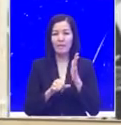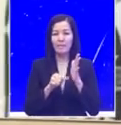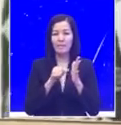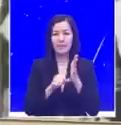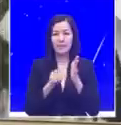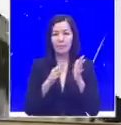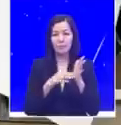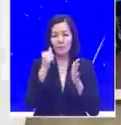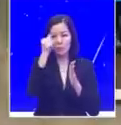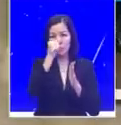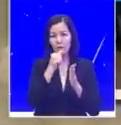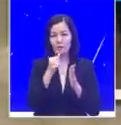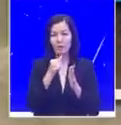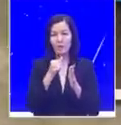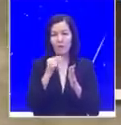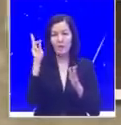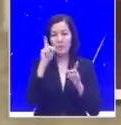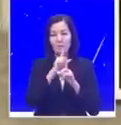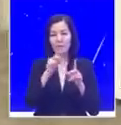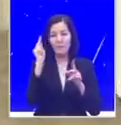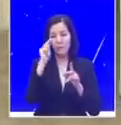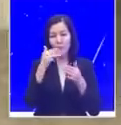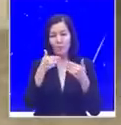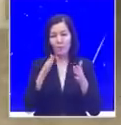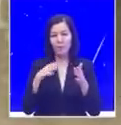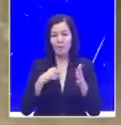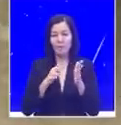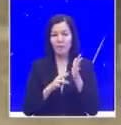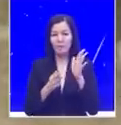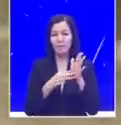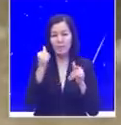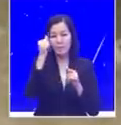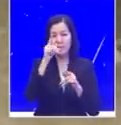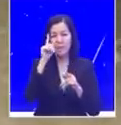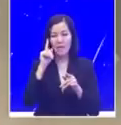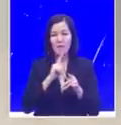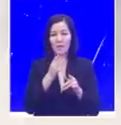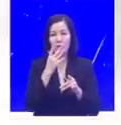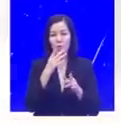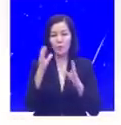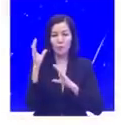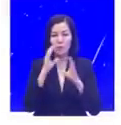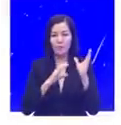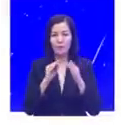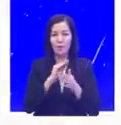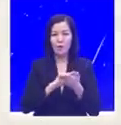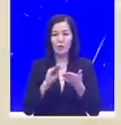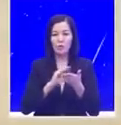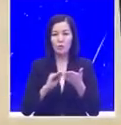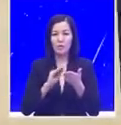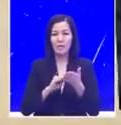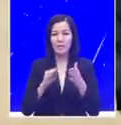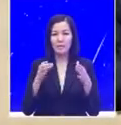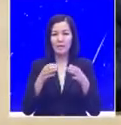1960-1969 жылдары Үшарал орта мектебінде білім алды. 1978 жылы Қазақ мемлекеттік университетінің журналистика факультетін